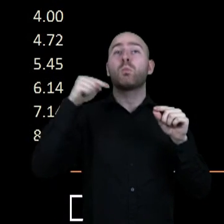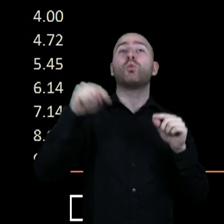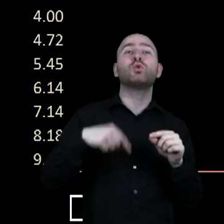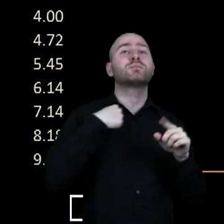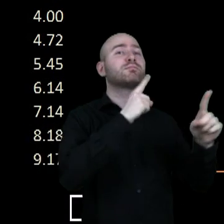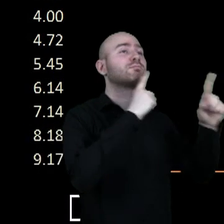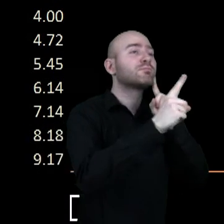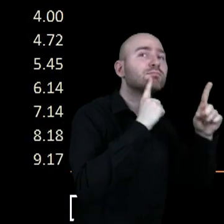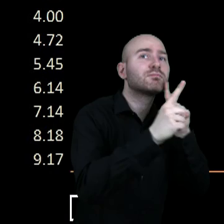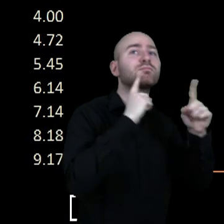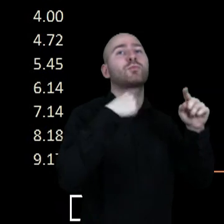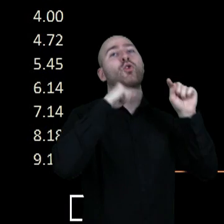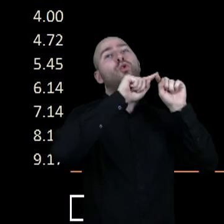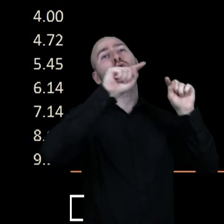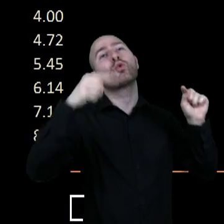rozmowy.